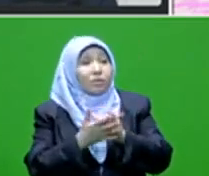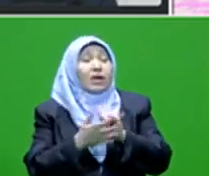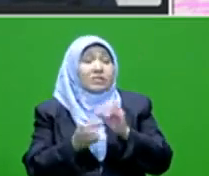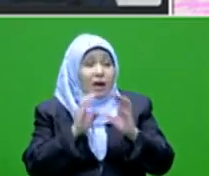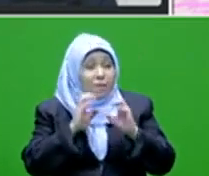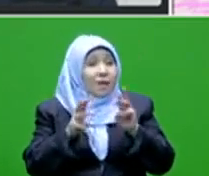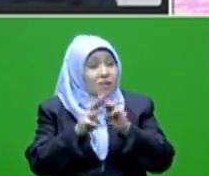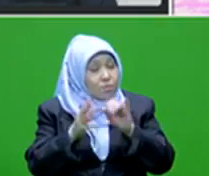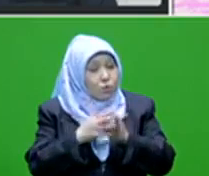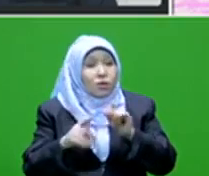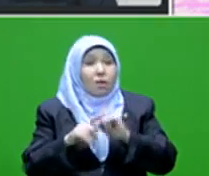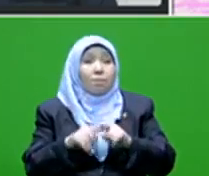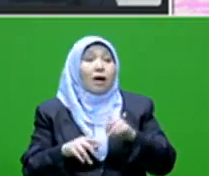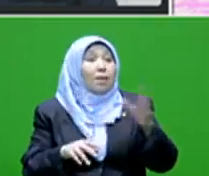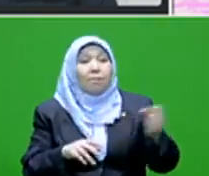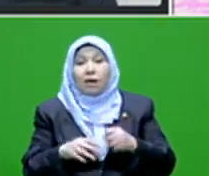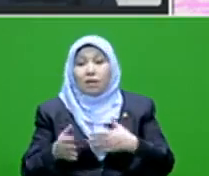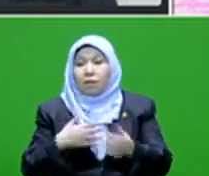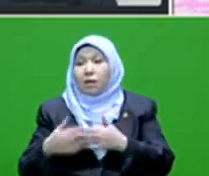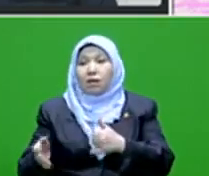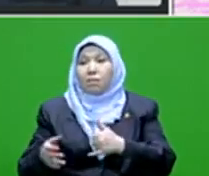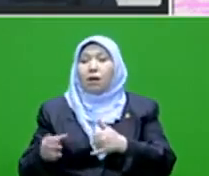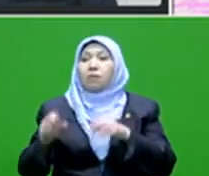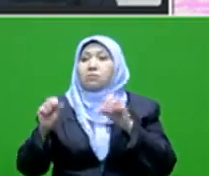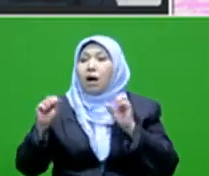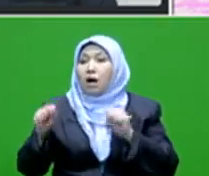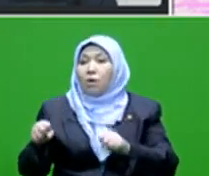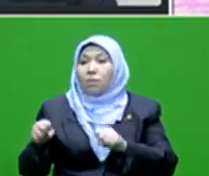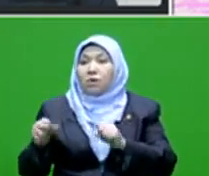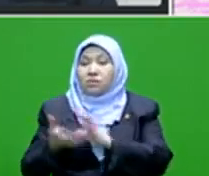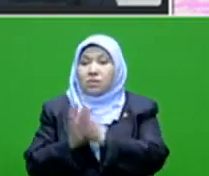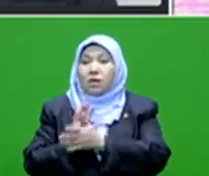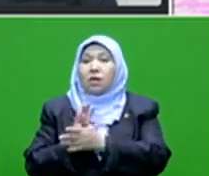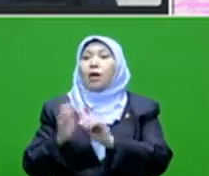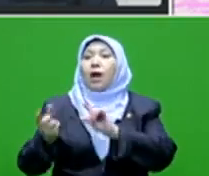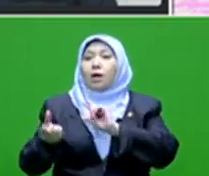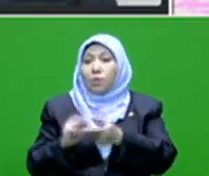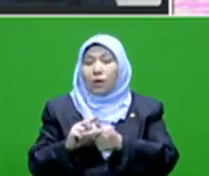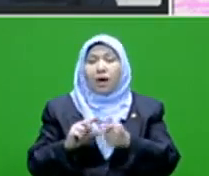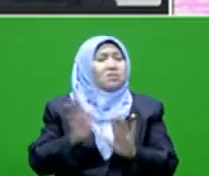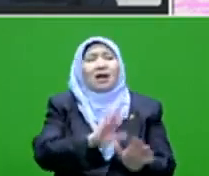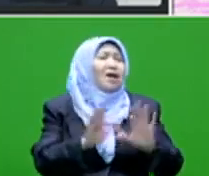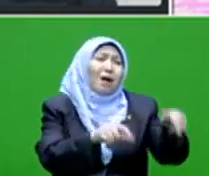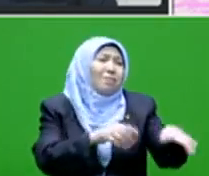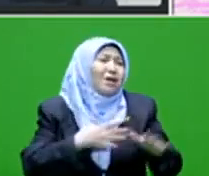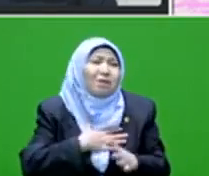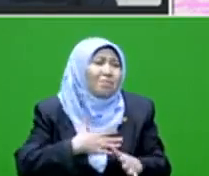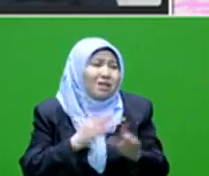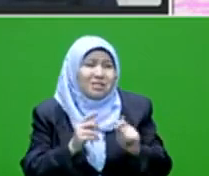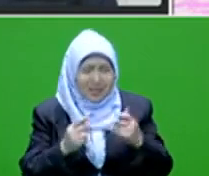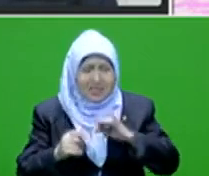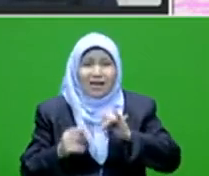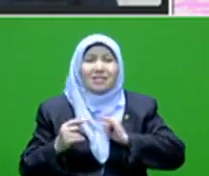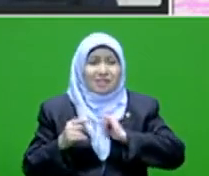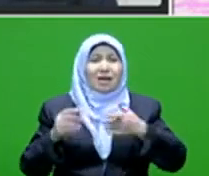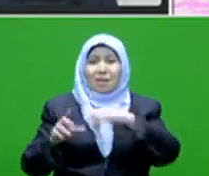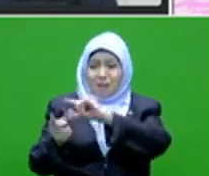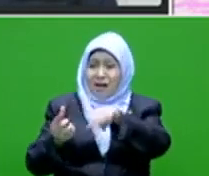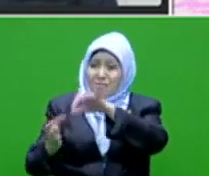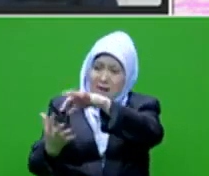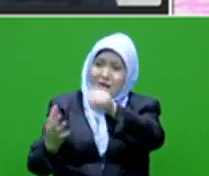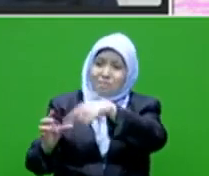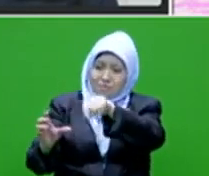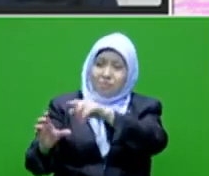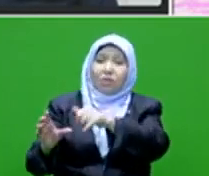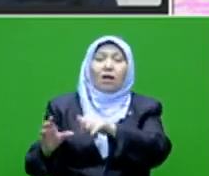tu. Ambil lah salah seorang. Sanggup hak lain tu jadi galang ganti. Allahu Akbar. Sanggup. Kemudian barulah kita